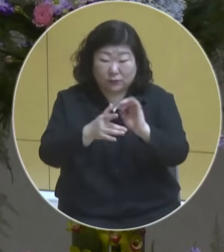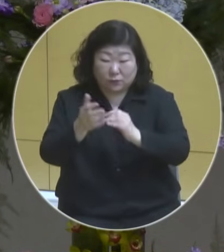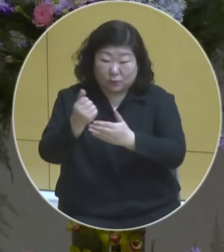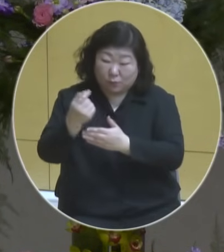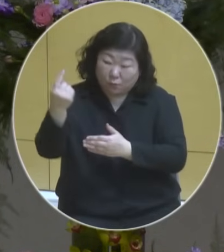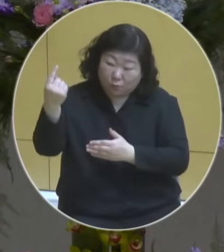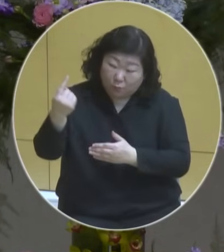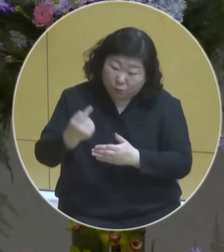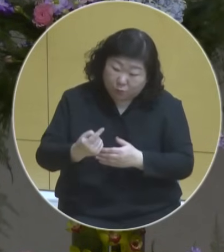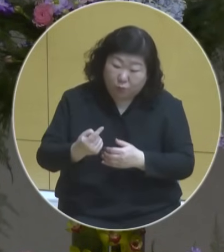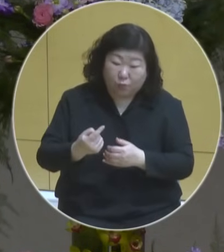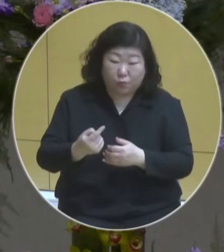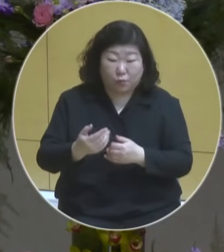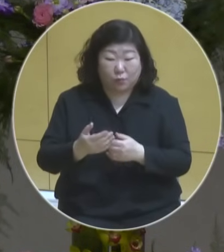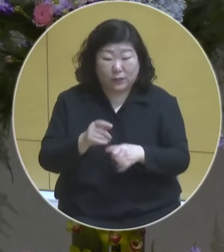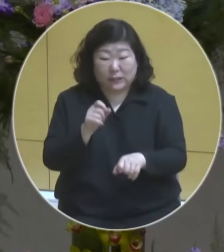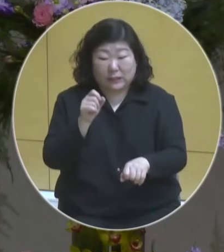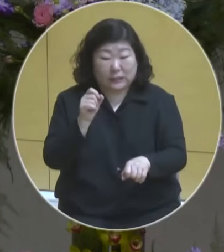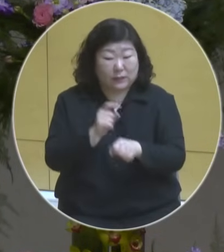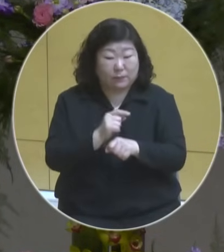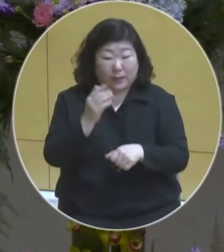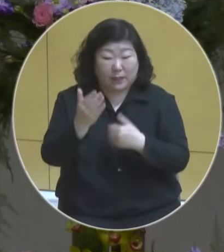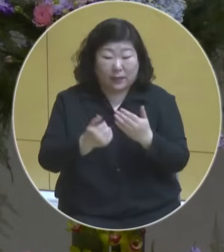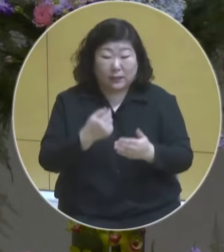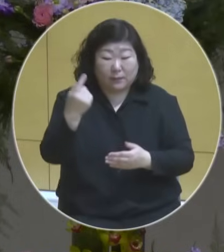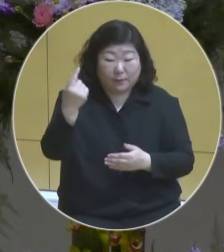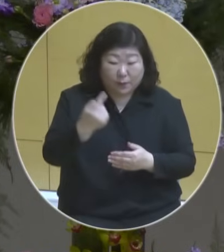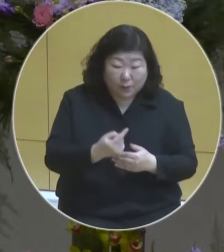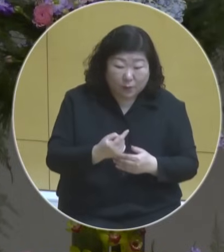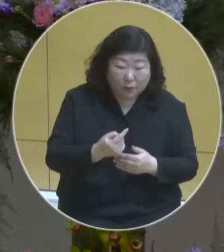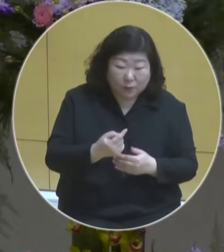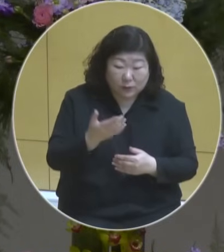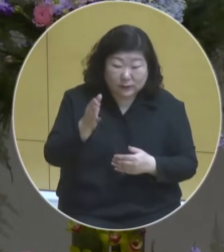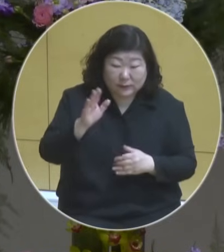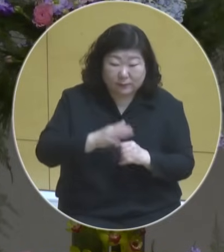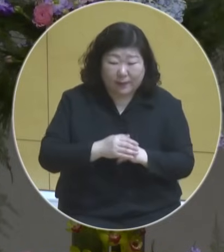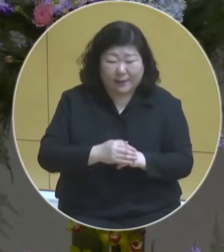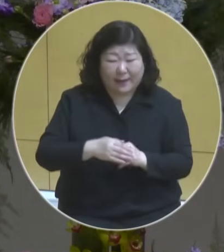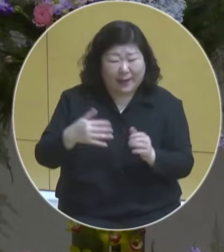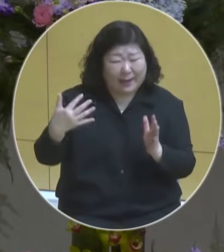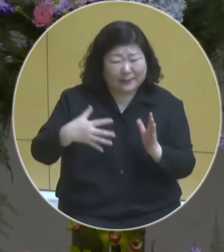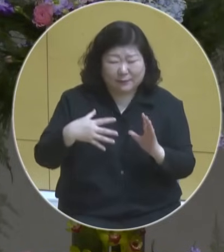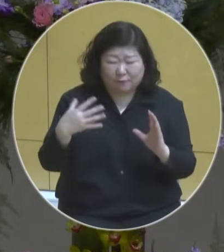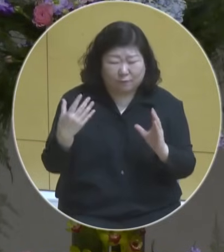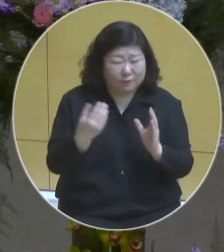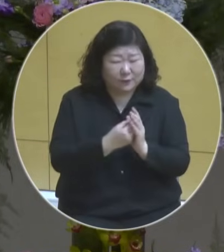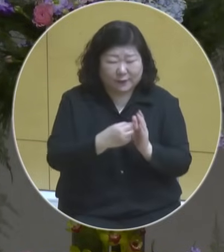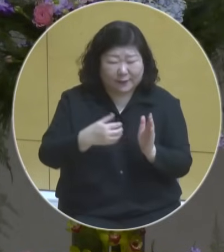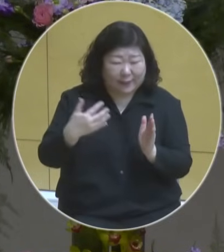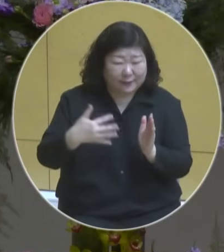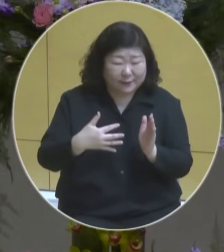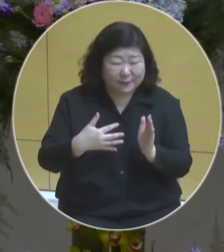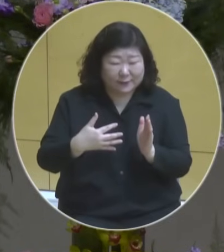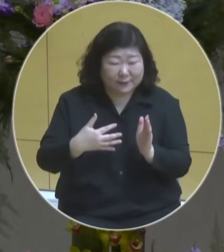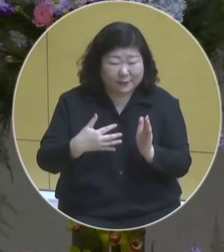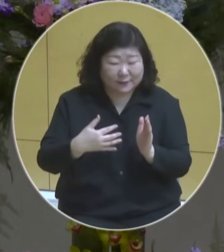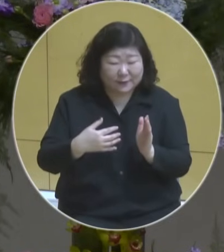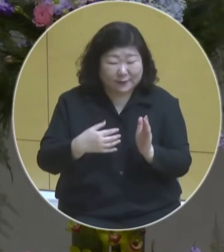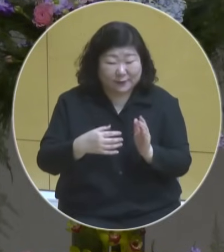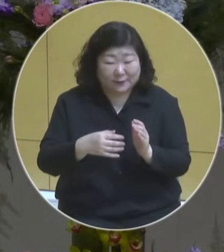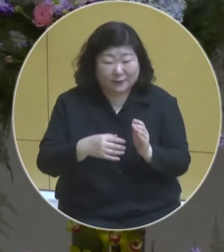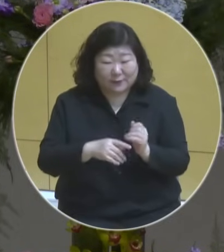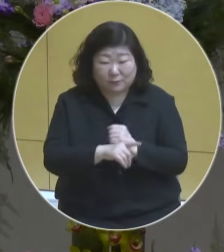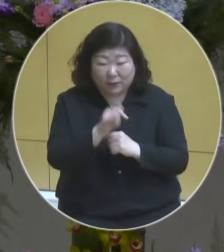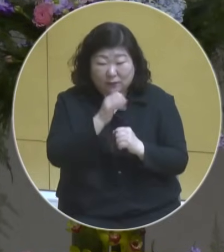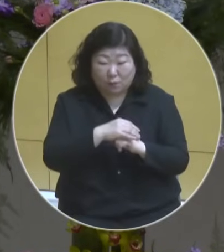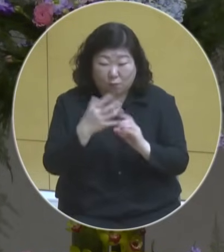나라가 왔지만 올레디 예 그런 표현을 씁니다 그러나 아직 완전히 이루어지지 않았다 완전히 이루어질